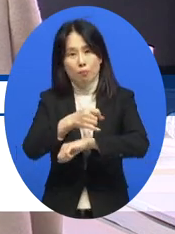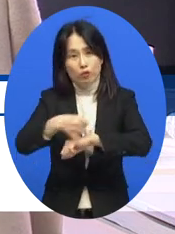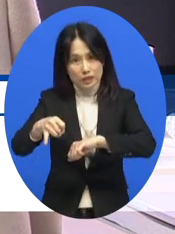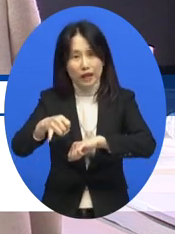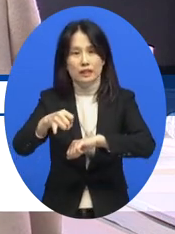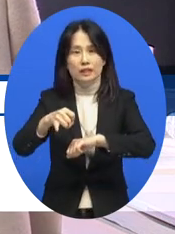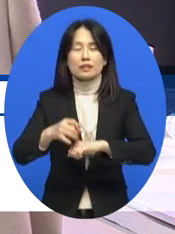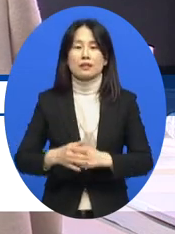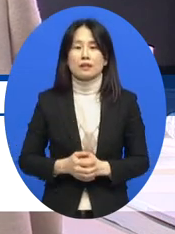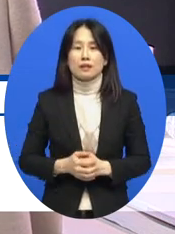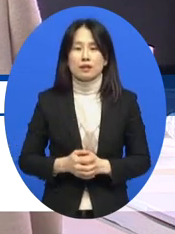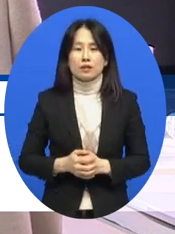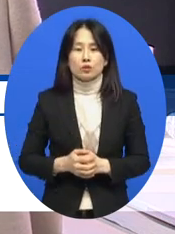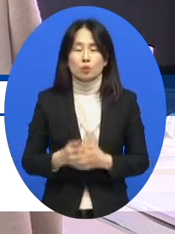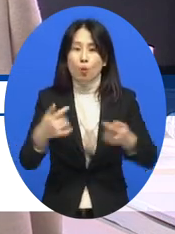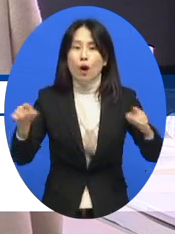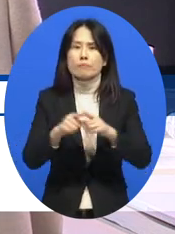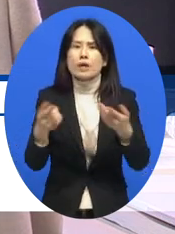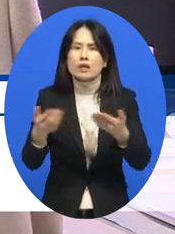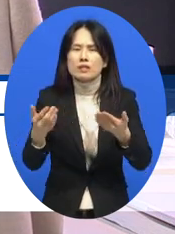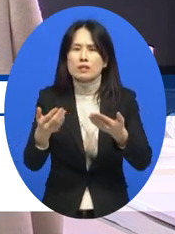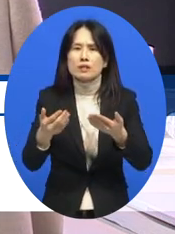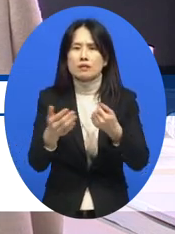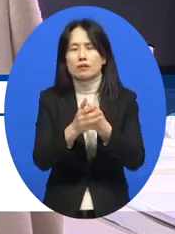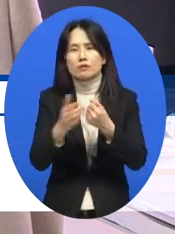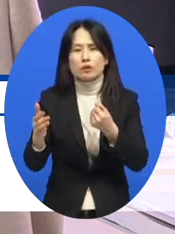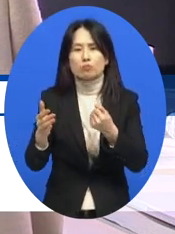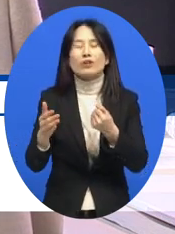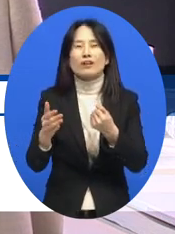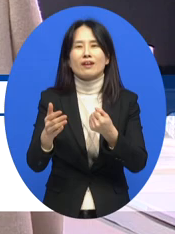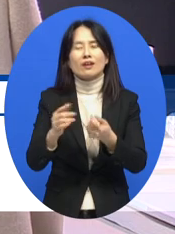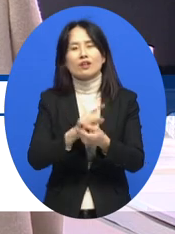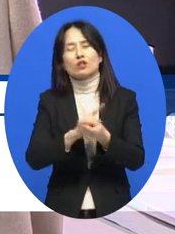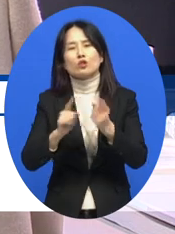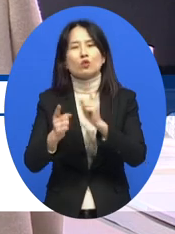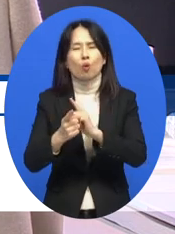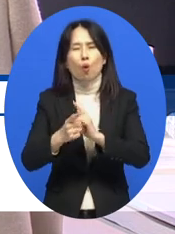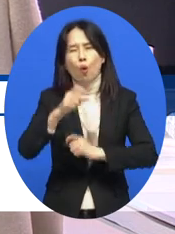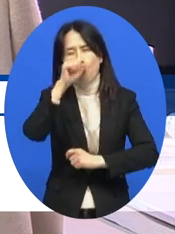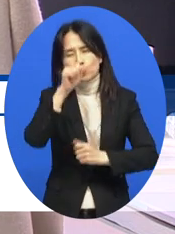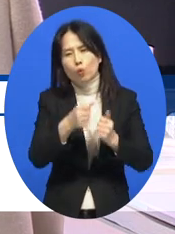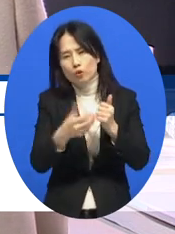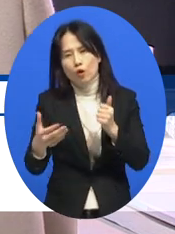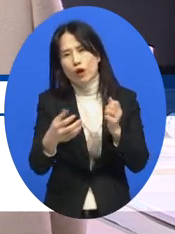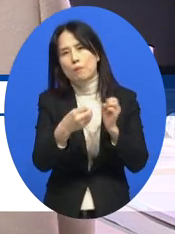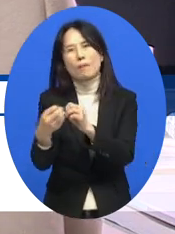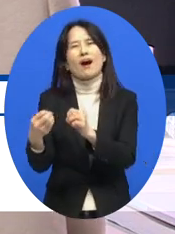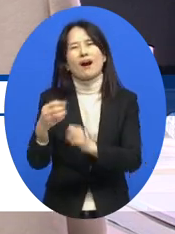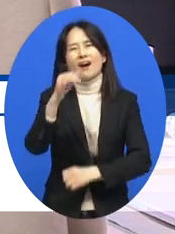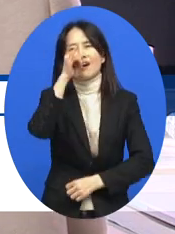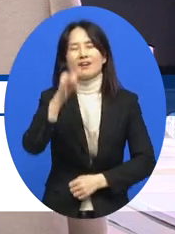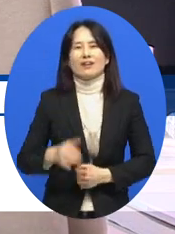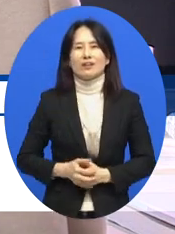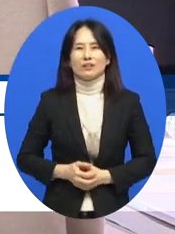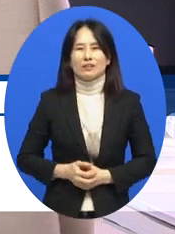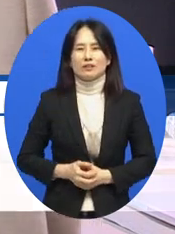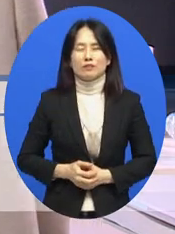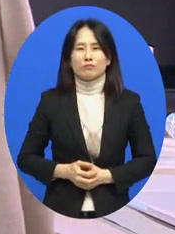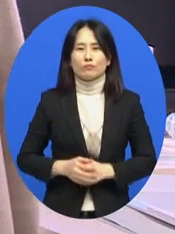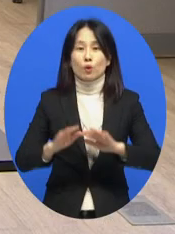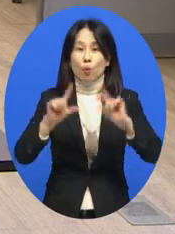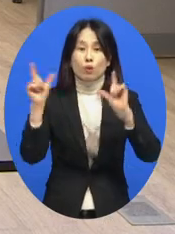디자인적인 부분이라든지 그리고 같이 일하다 보니까 아무래도 조금 더 이렇게 시너지가 일어나는 건 확실히 있는 거